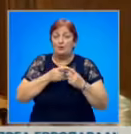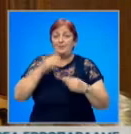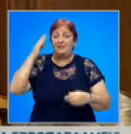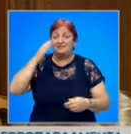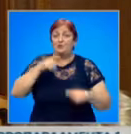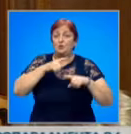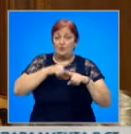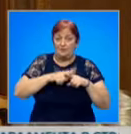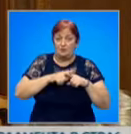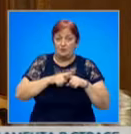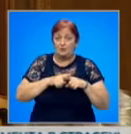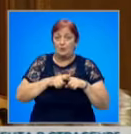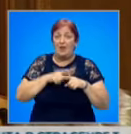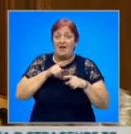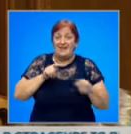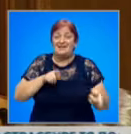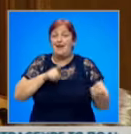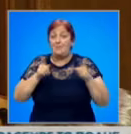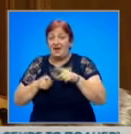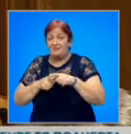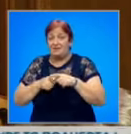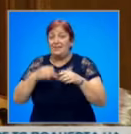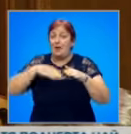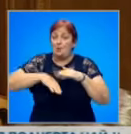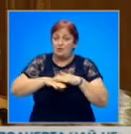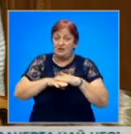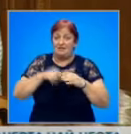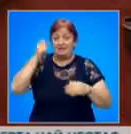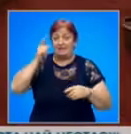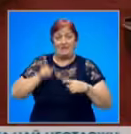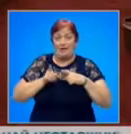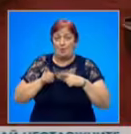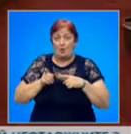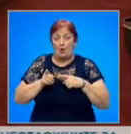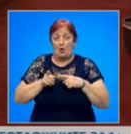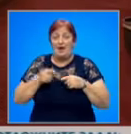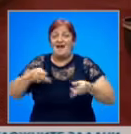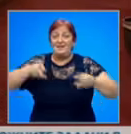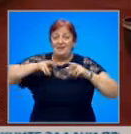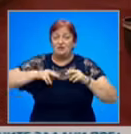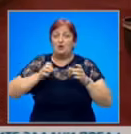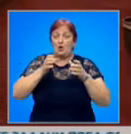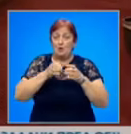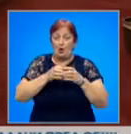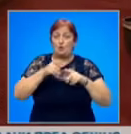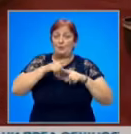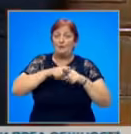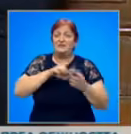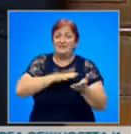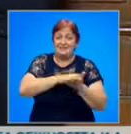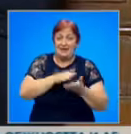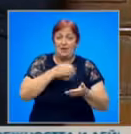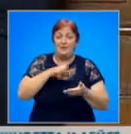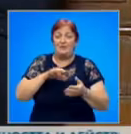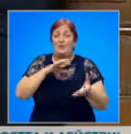Министерство на правосъдието да се прехвърли на подчинение на главния прокурор. Свръщането на бюрото в правосъдната система и